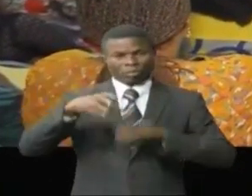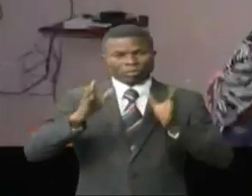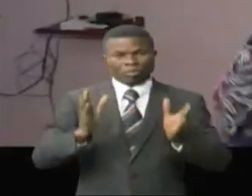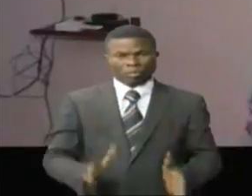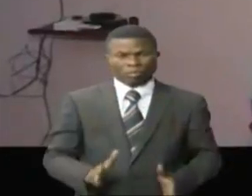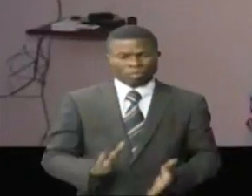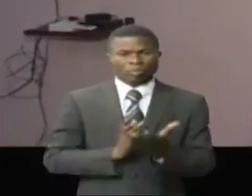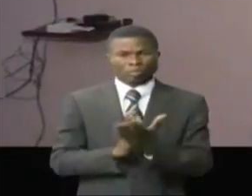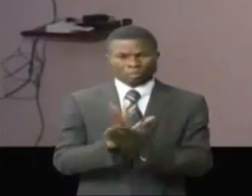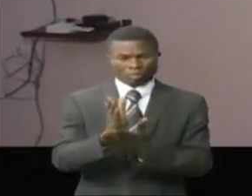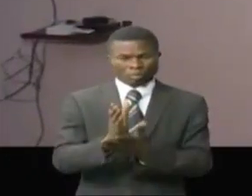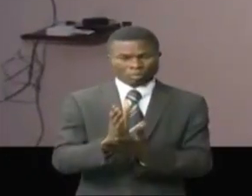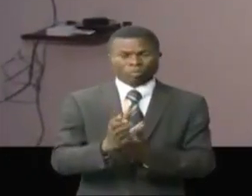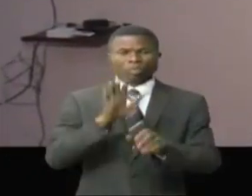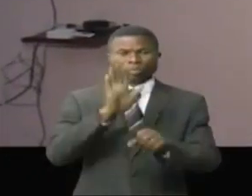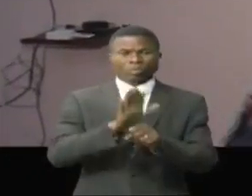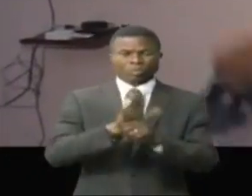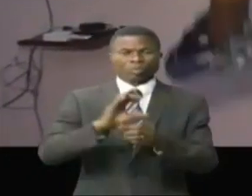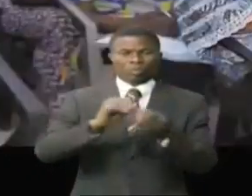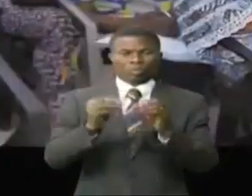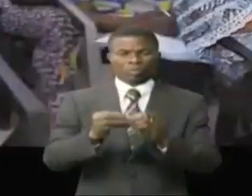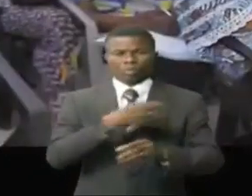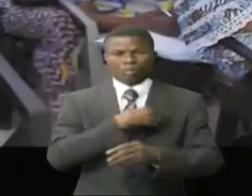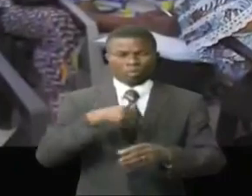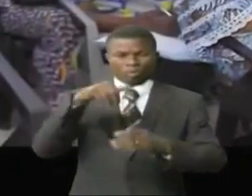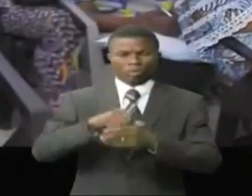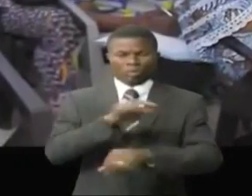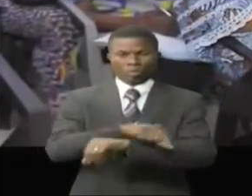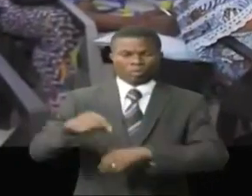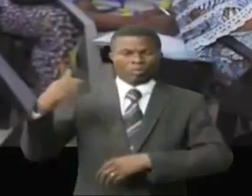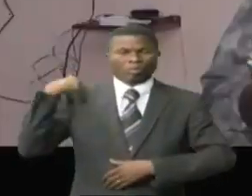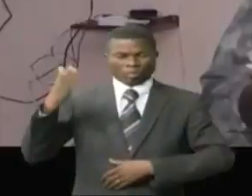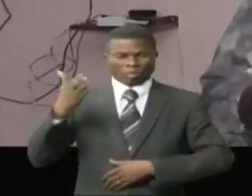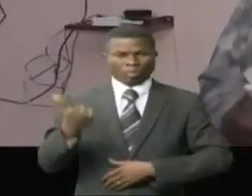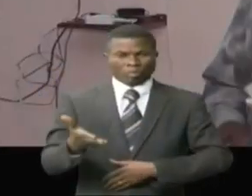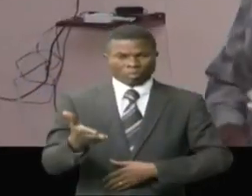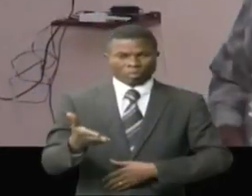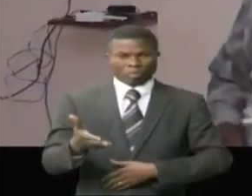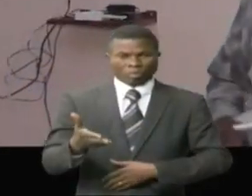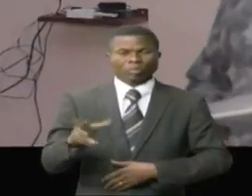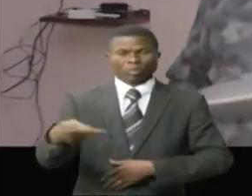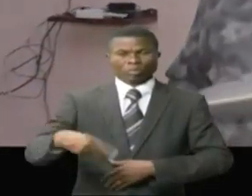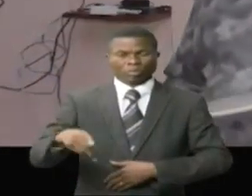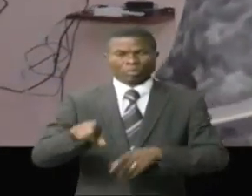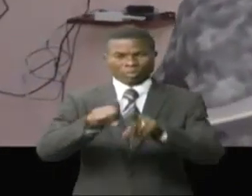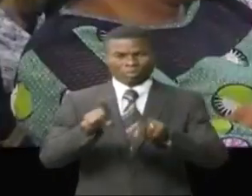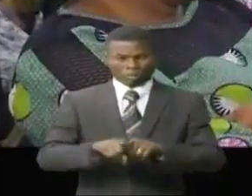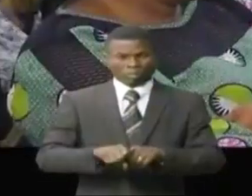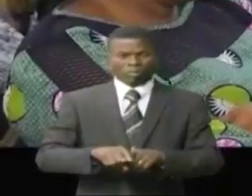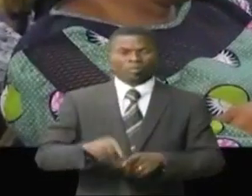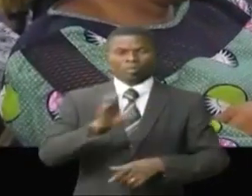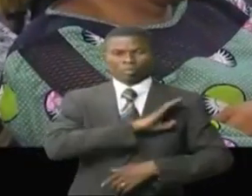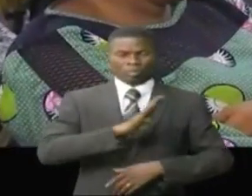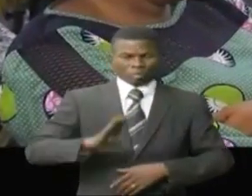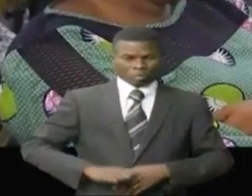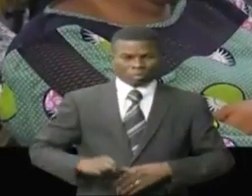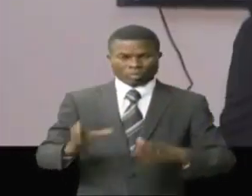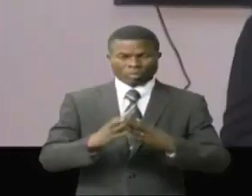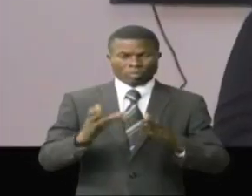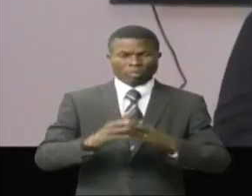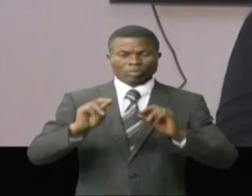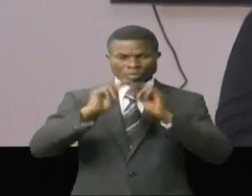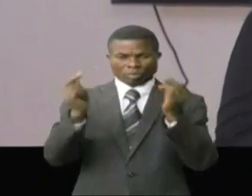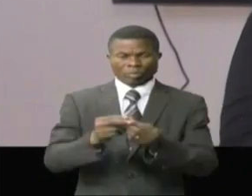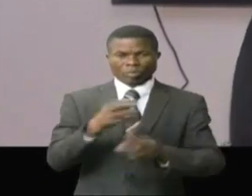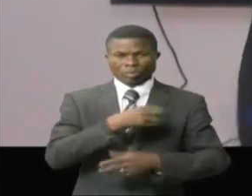a droit à une représentation équitable au sein des institutions nationales, provinciales, locales et autres. Avec la